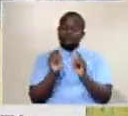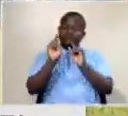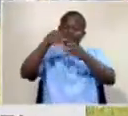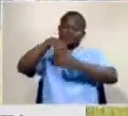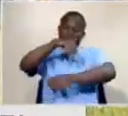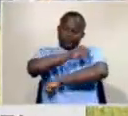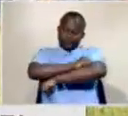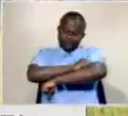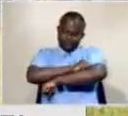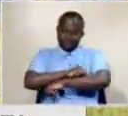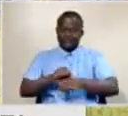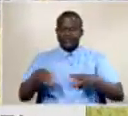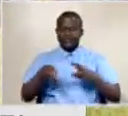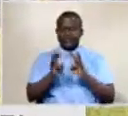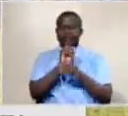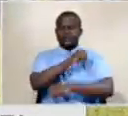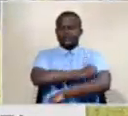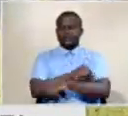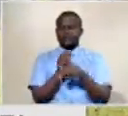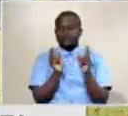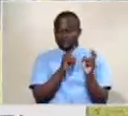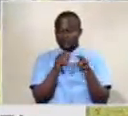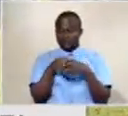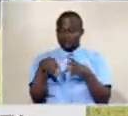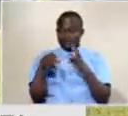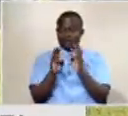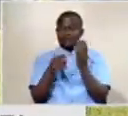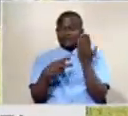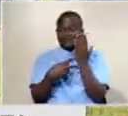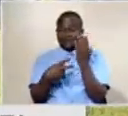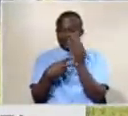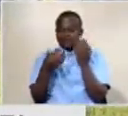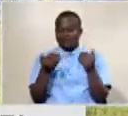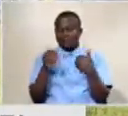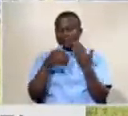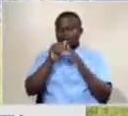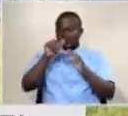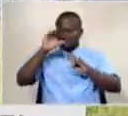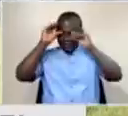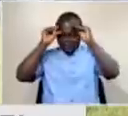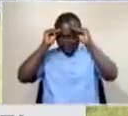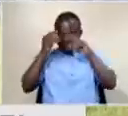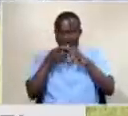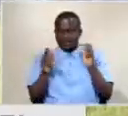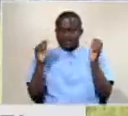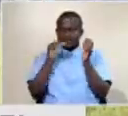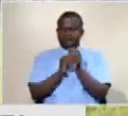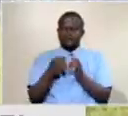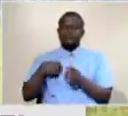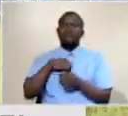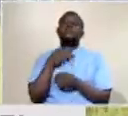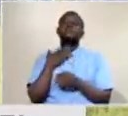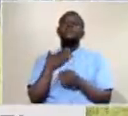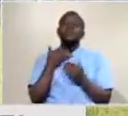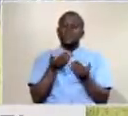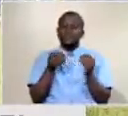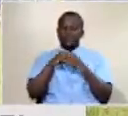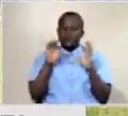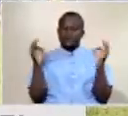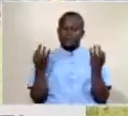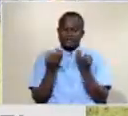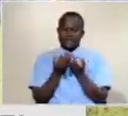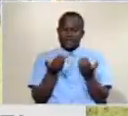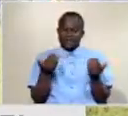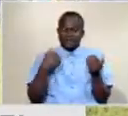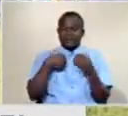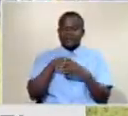ishuri hari uburyo bw'amashuri asanzwe hari uburyo bw'imyuga abana bashobora kwiga ariko kandi turifuza abana mu muryango ari